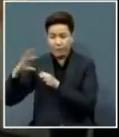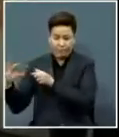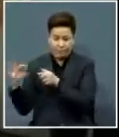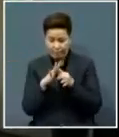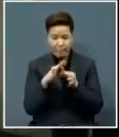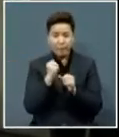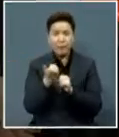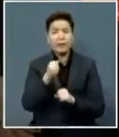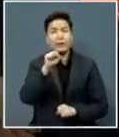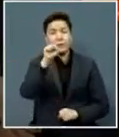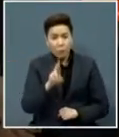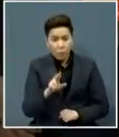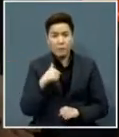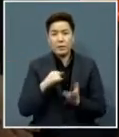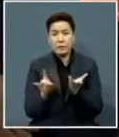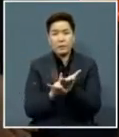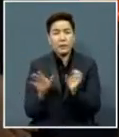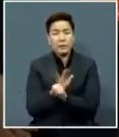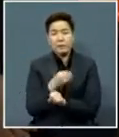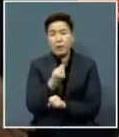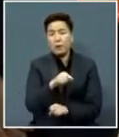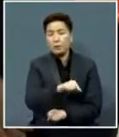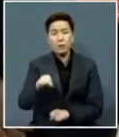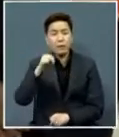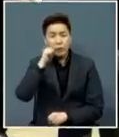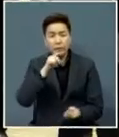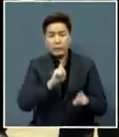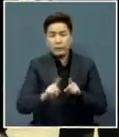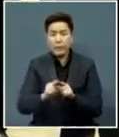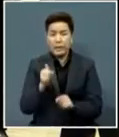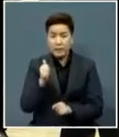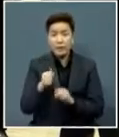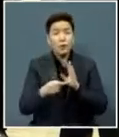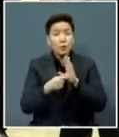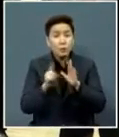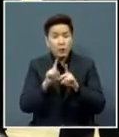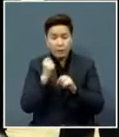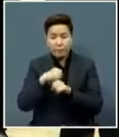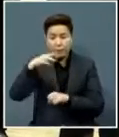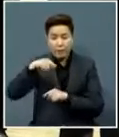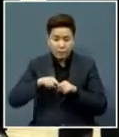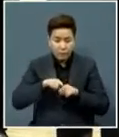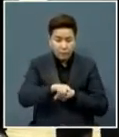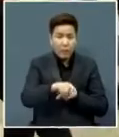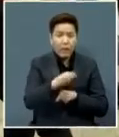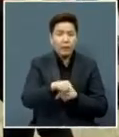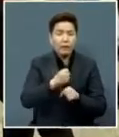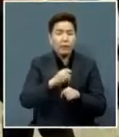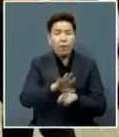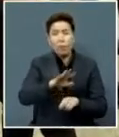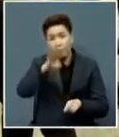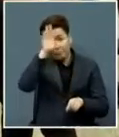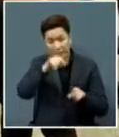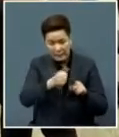ระบบจ่ายไฟฟ้าสำรองที่มีประสิทธิภาพให้กับสถานีสูบน้ำทุกแห่งได้นะครับอย่างเช่นการจ่ายไฟฟ้าให้กับสถานีสูบน้ำพระขน